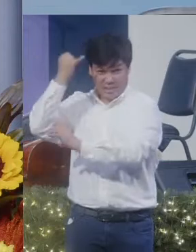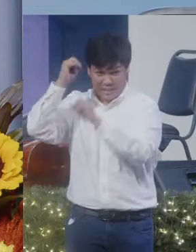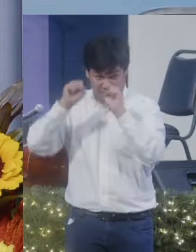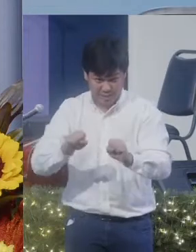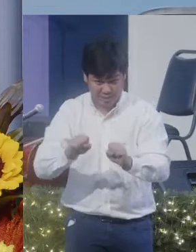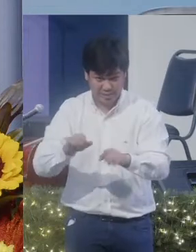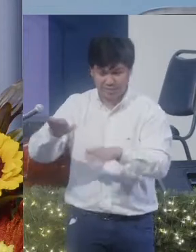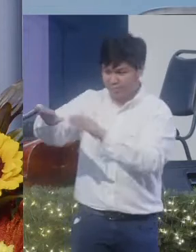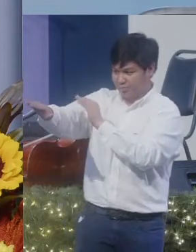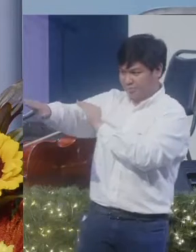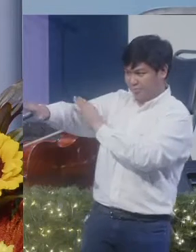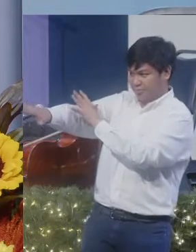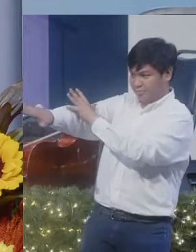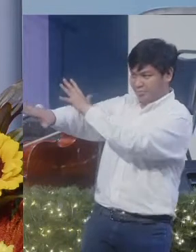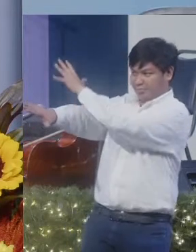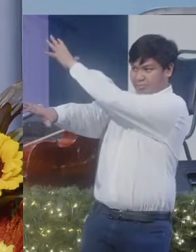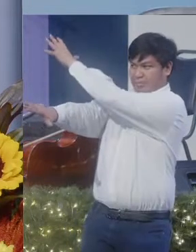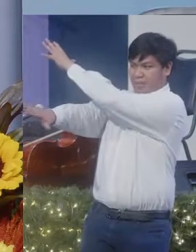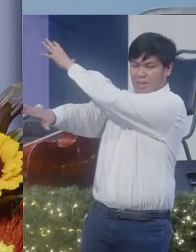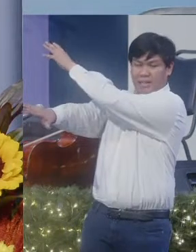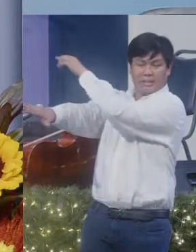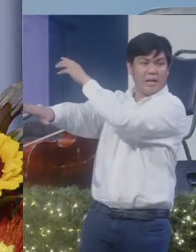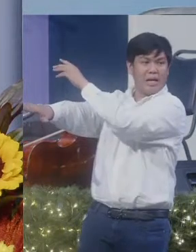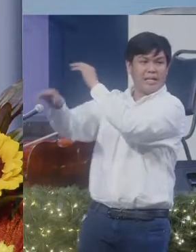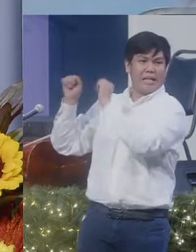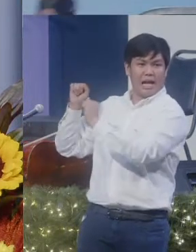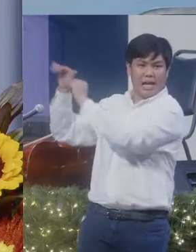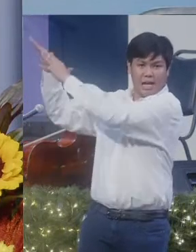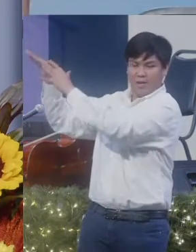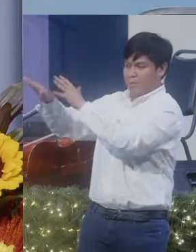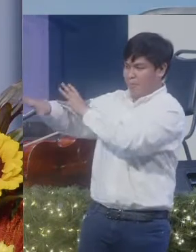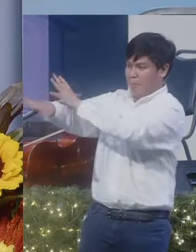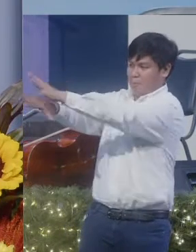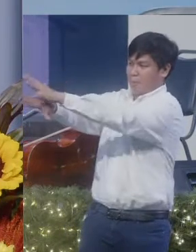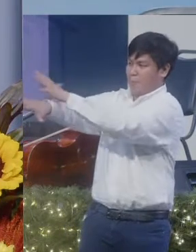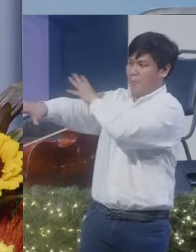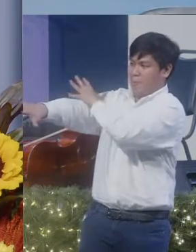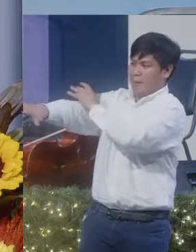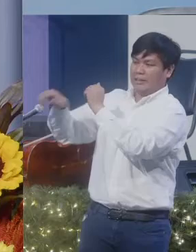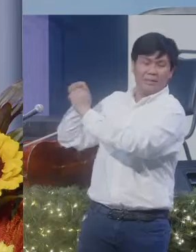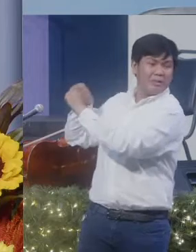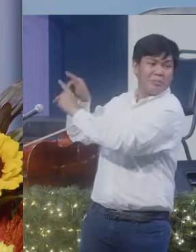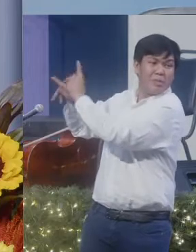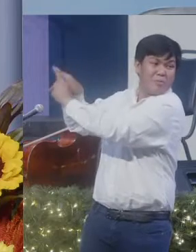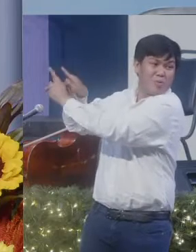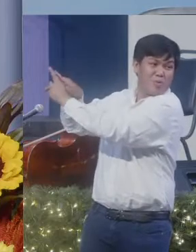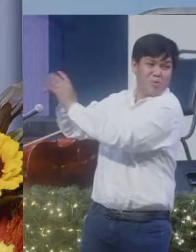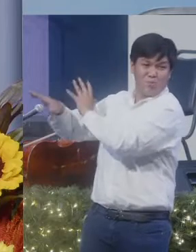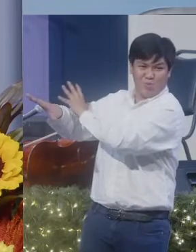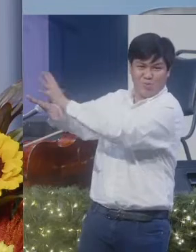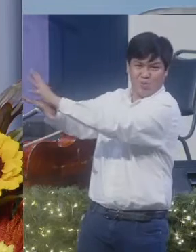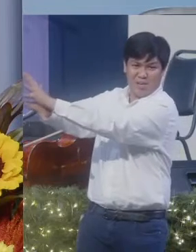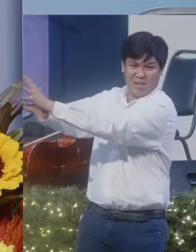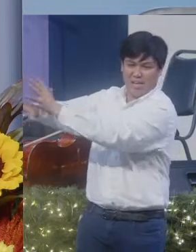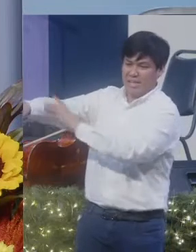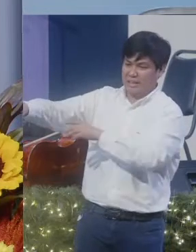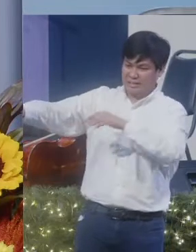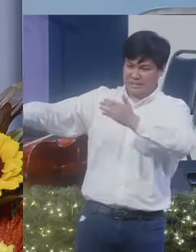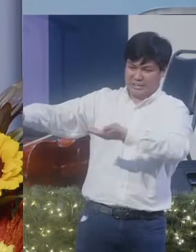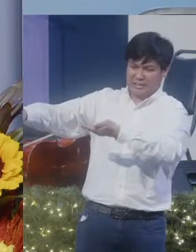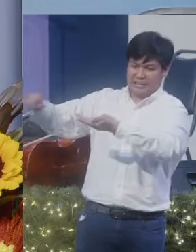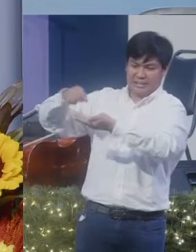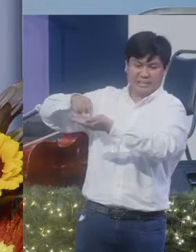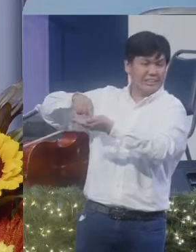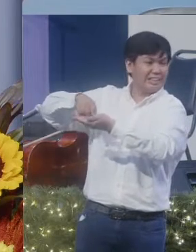para po siyang amphitheater na gano'n. No? Na in fact, kung meron pong sisigaw